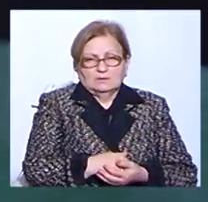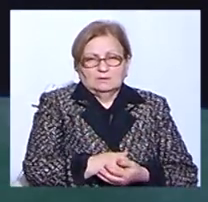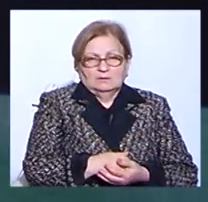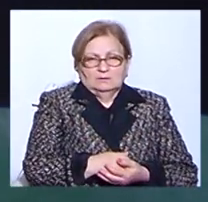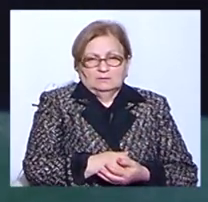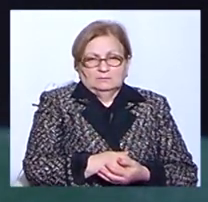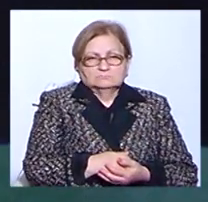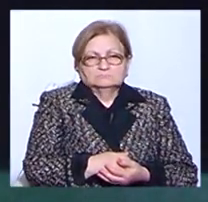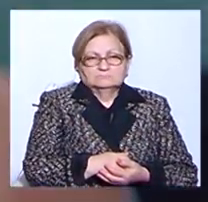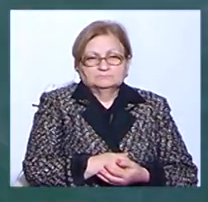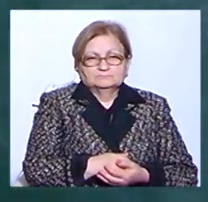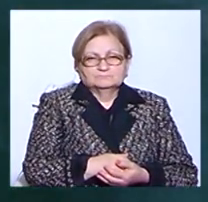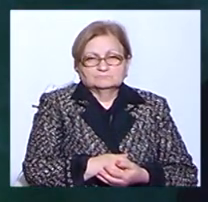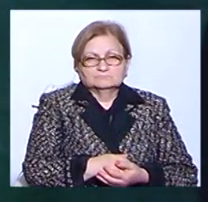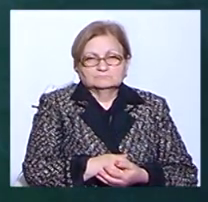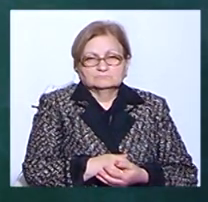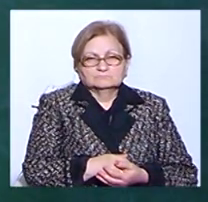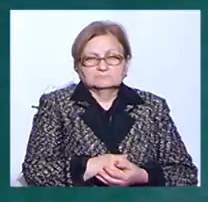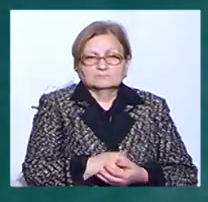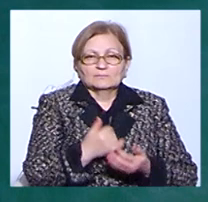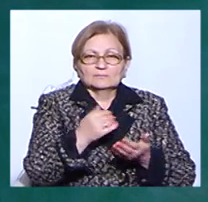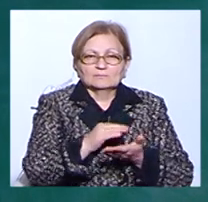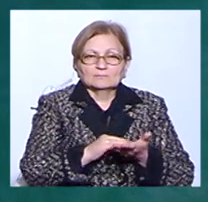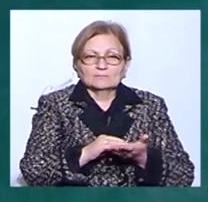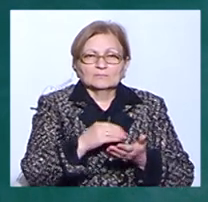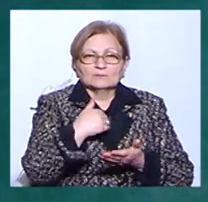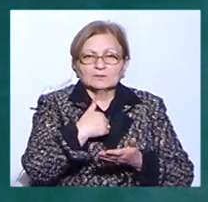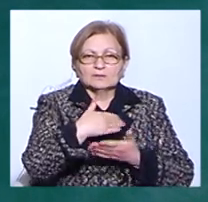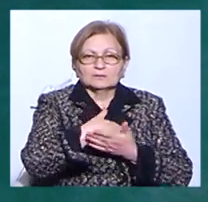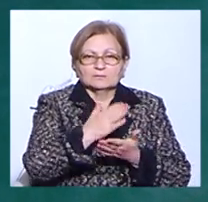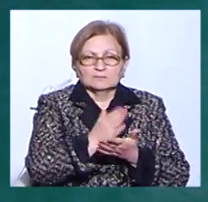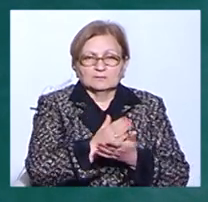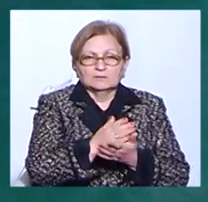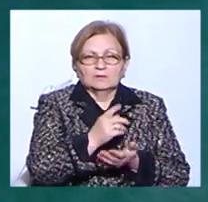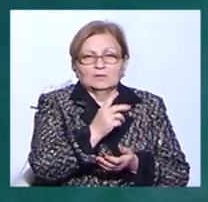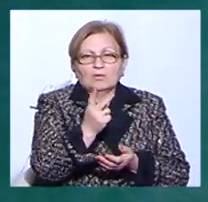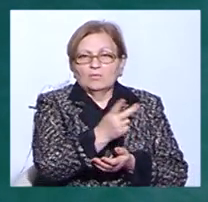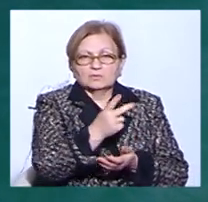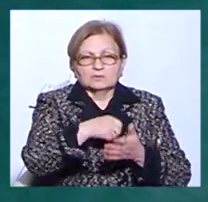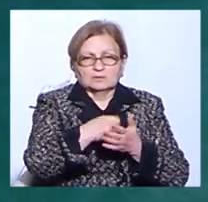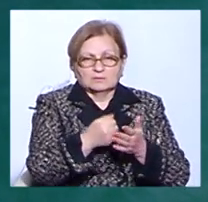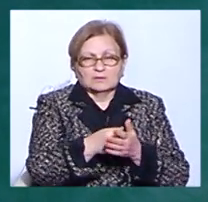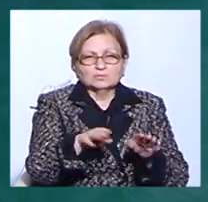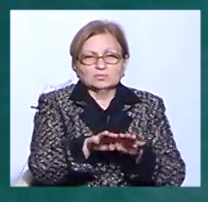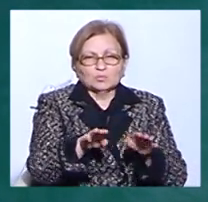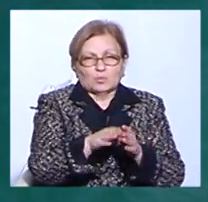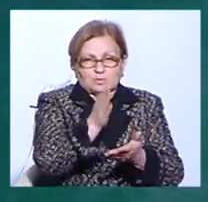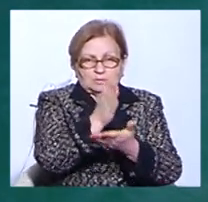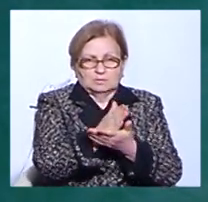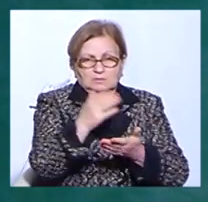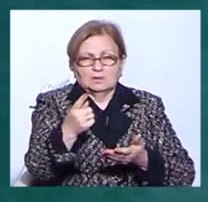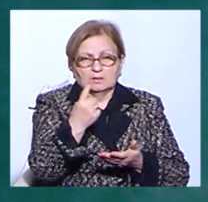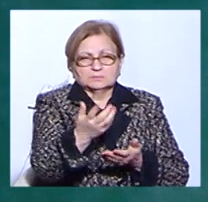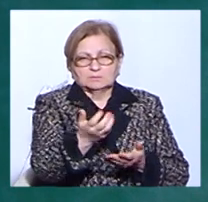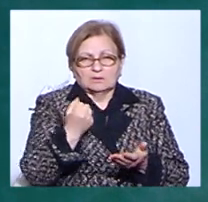და ნახევარი. მაშ ვიმეორებ. დავყავი თითოეული ხაჭაპური ორ ტოლ ნაწილად, ერთი